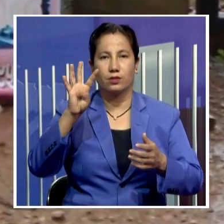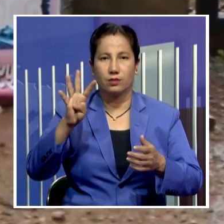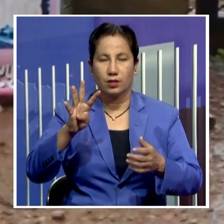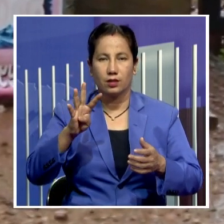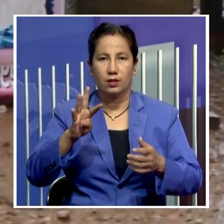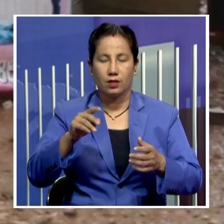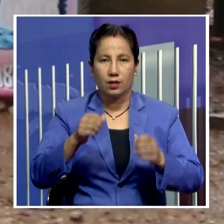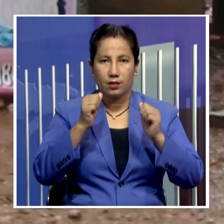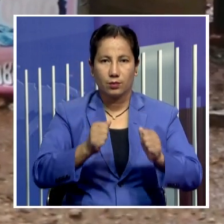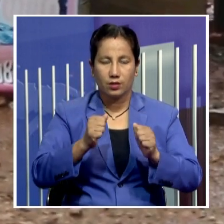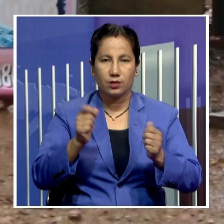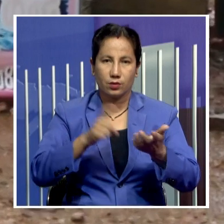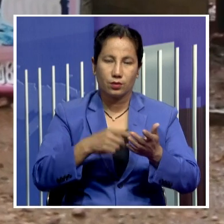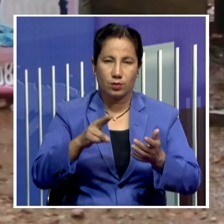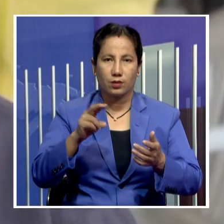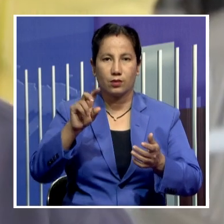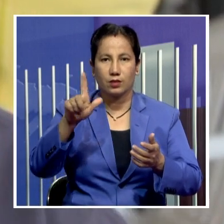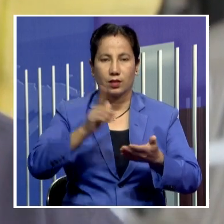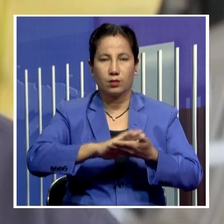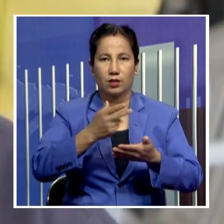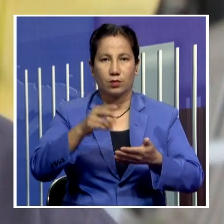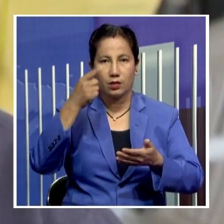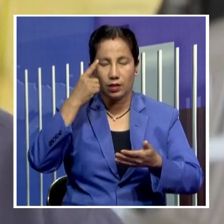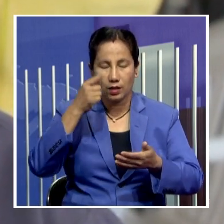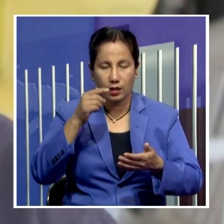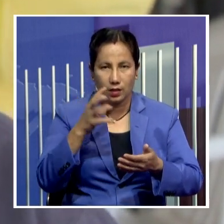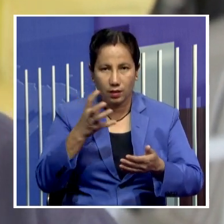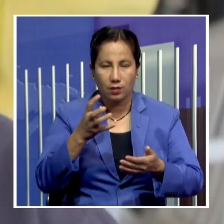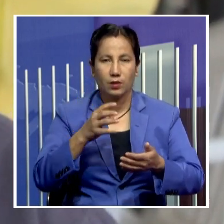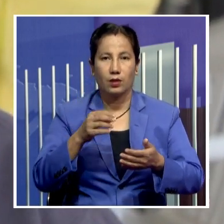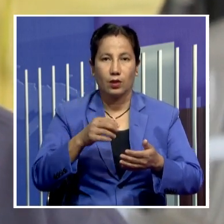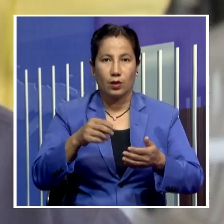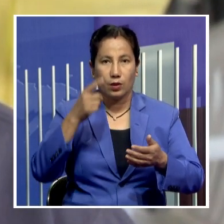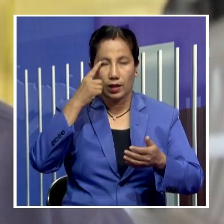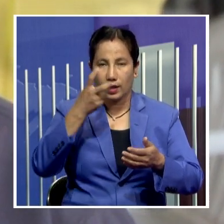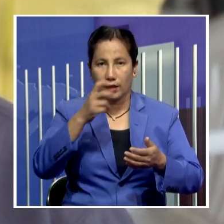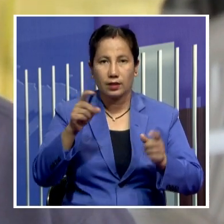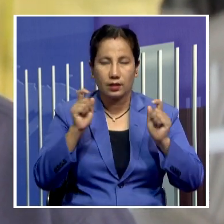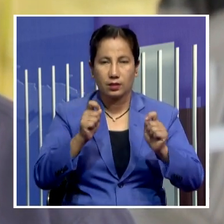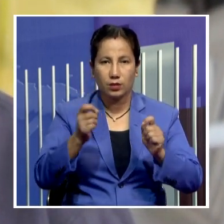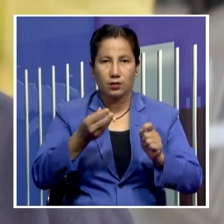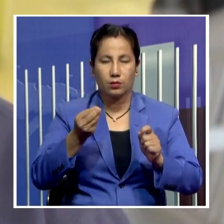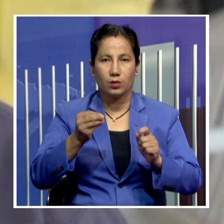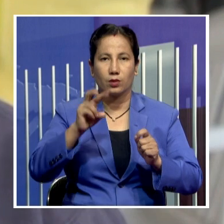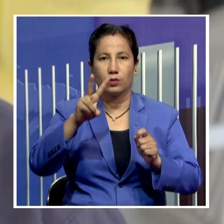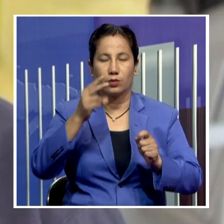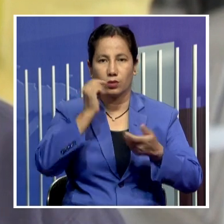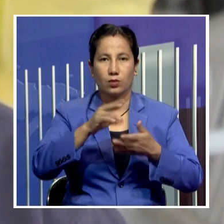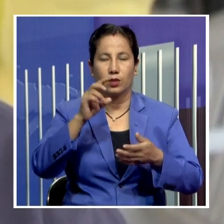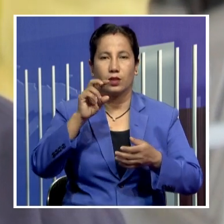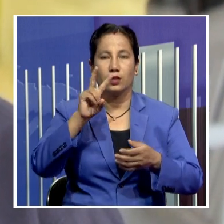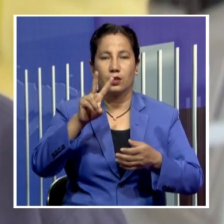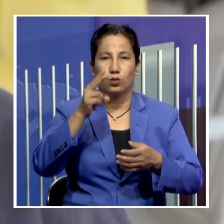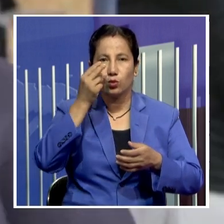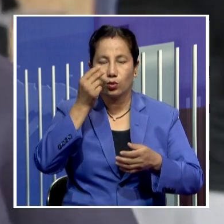आचार्य आश्रममा बस्न थालेको 7 महिना भयो। आँखा धमिलो र श्रवण क्षमता कम भएका आचार्यका 2 छोरा, 2 बुहारी र